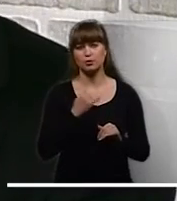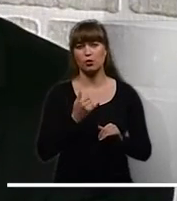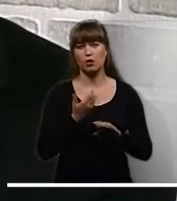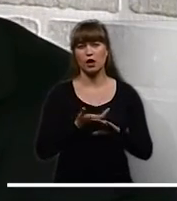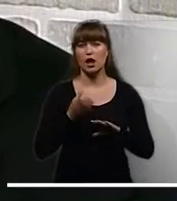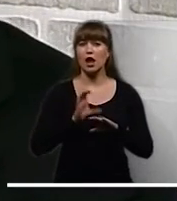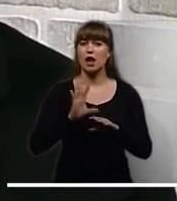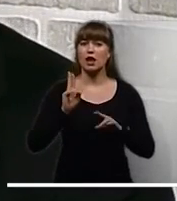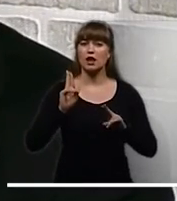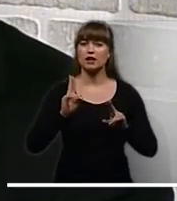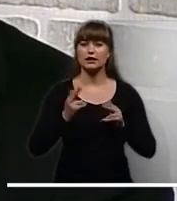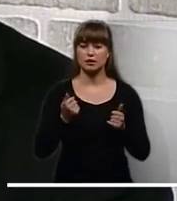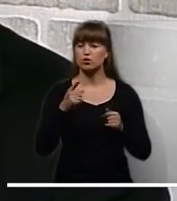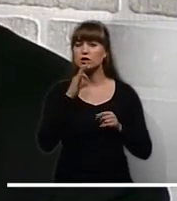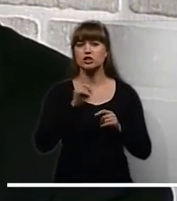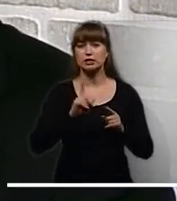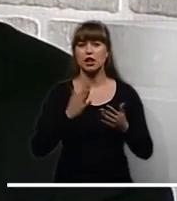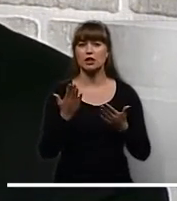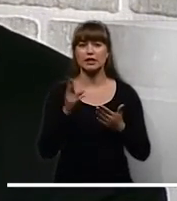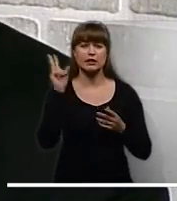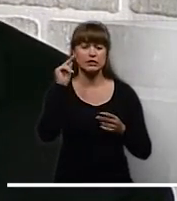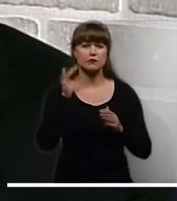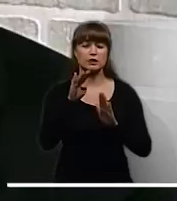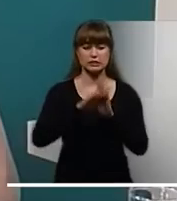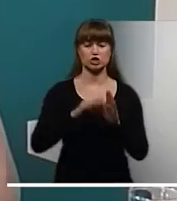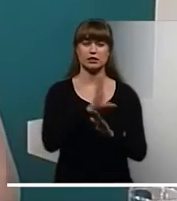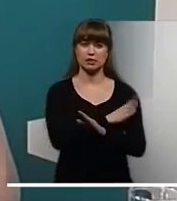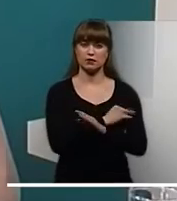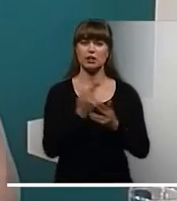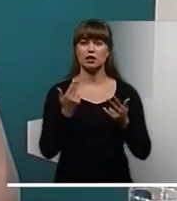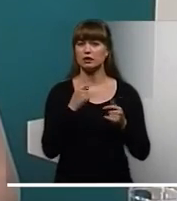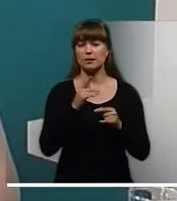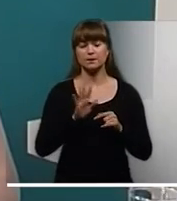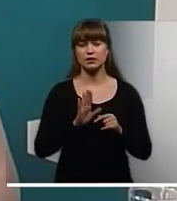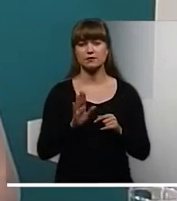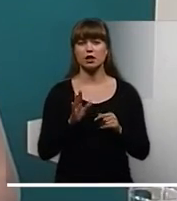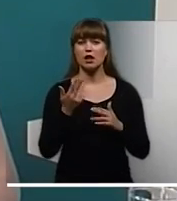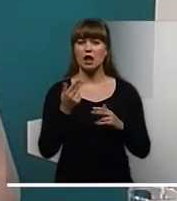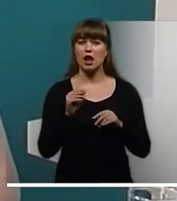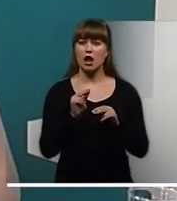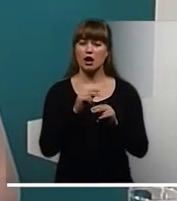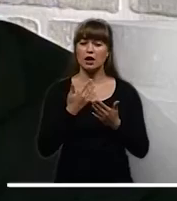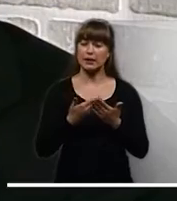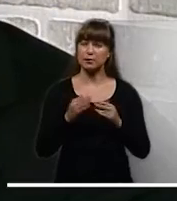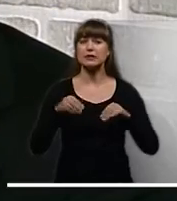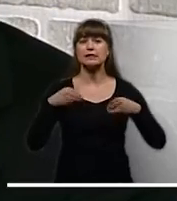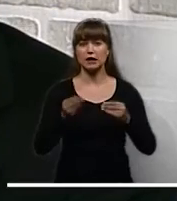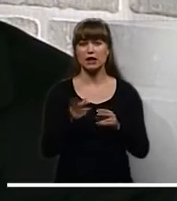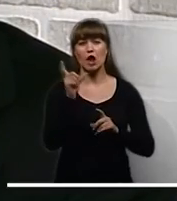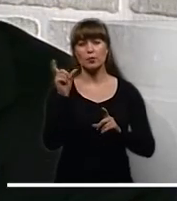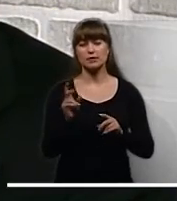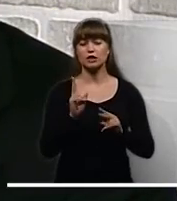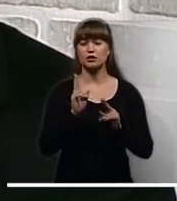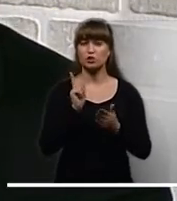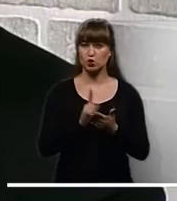Но даже Павел Павлович, по-моему, да, он даже не сказал, до каких цифр снижается давление. Да, он назвал. Рекомендация дана, пациент